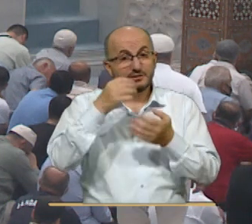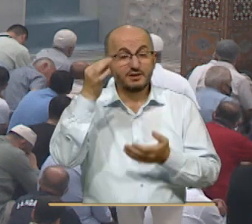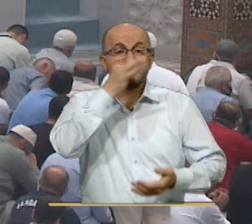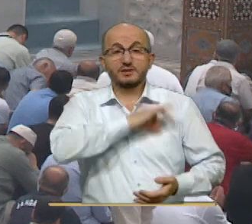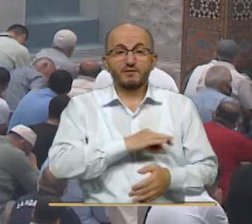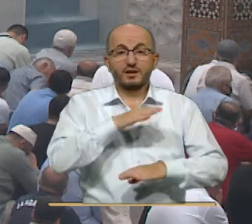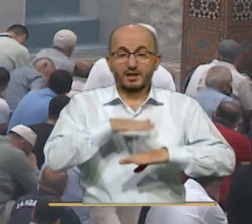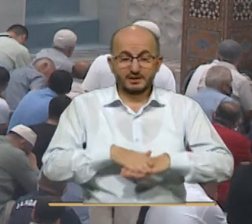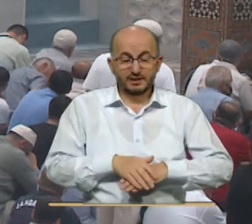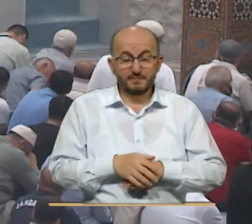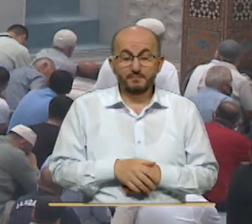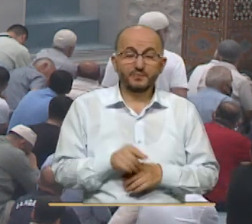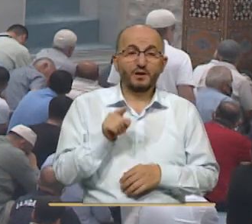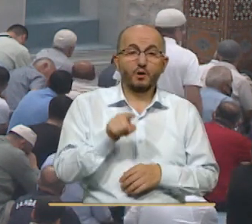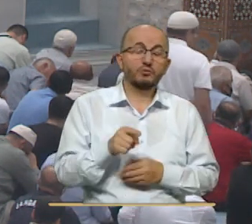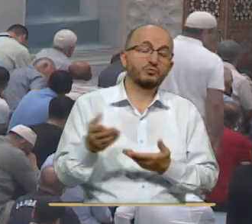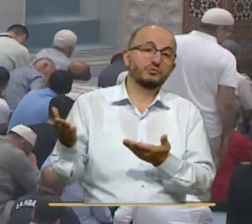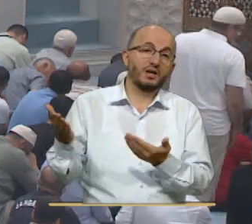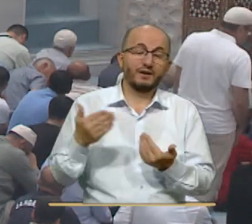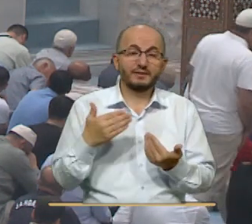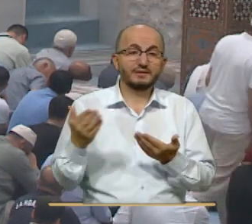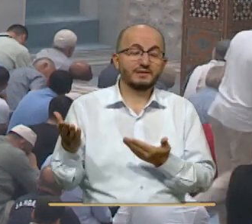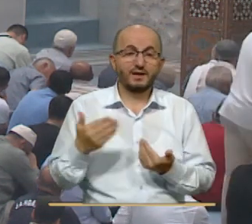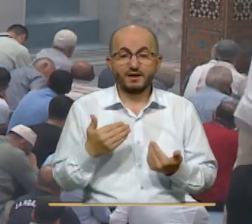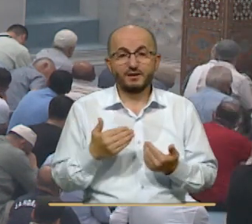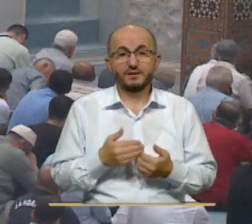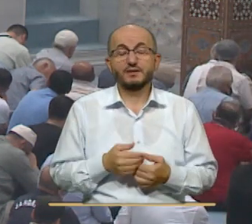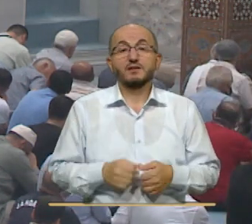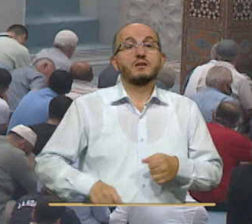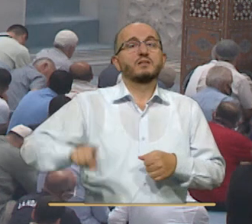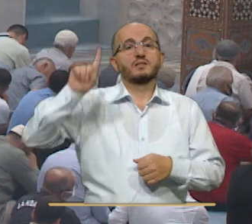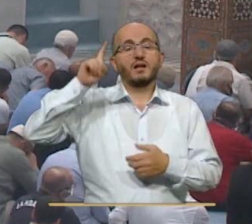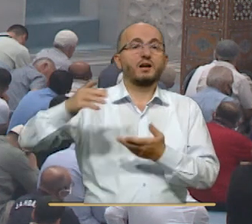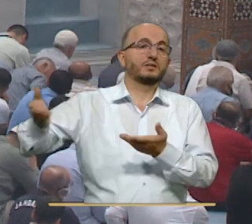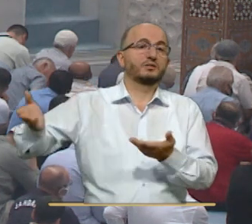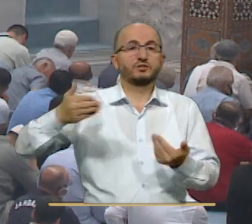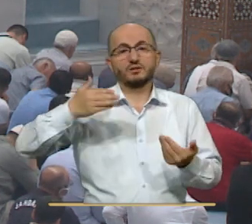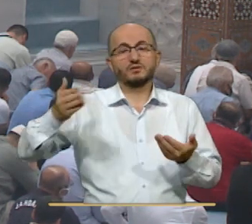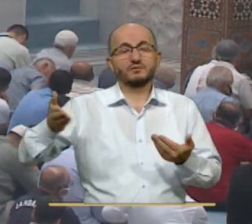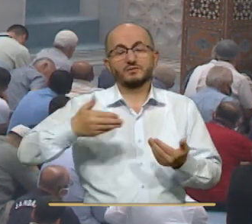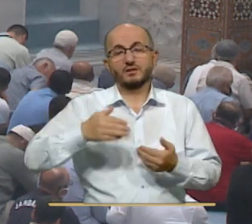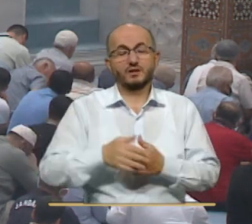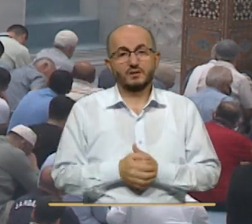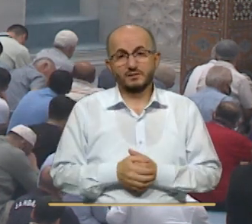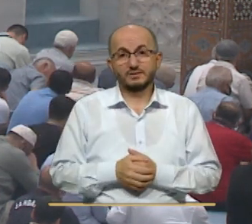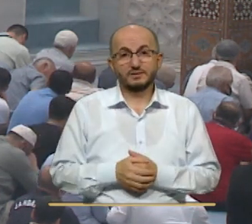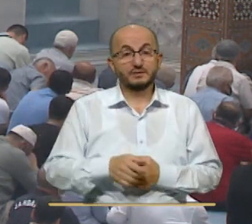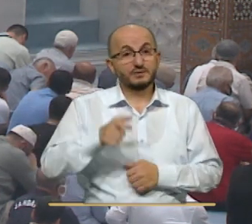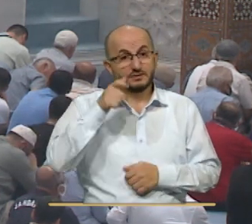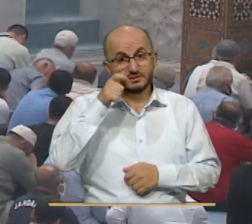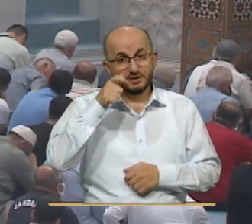edelim? Onun çağrılarına, ilahi çağrılara, ilahi buyruklara